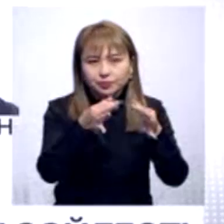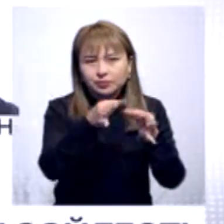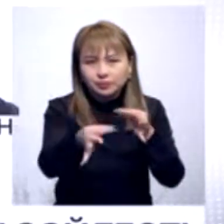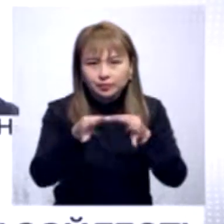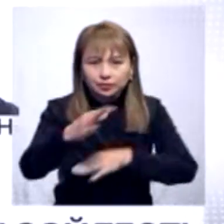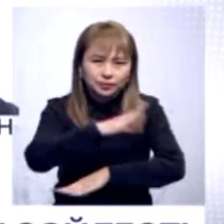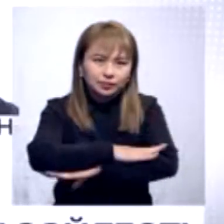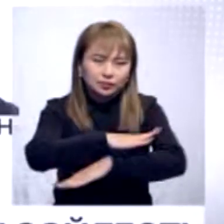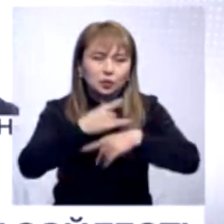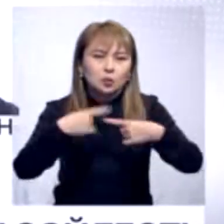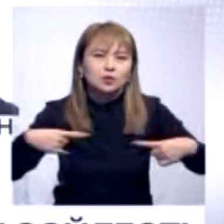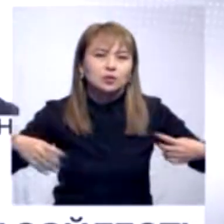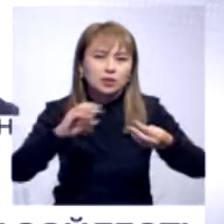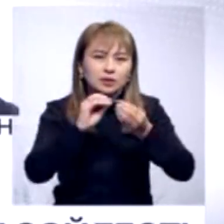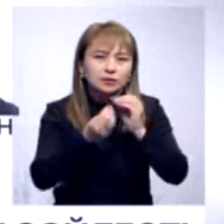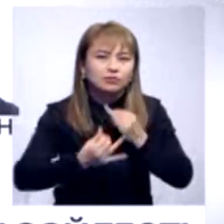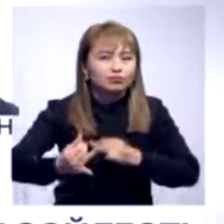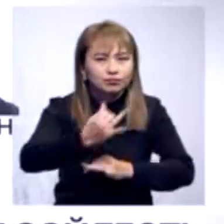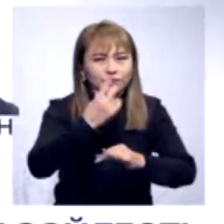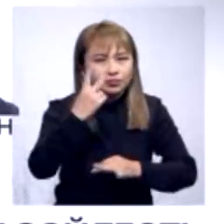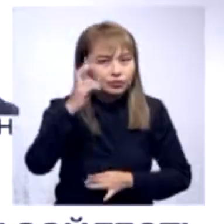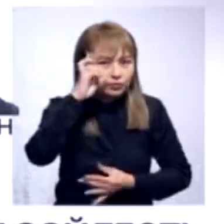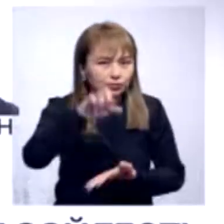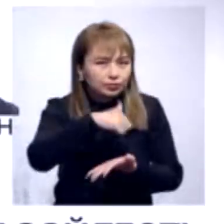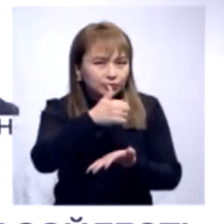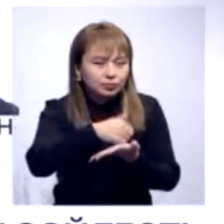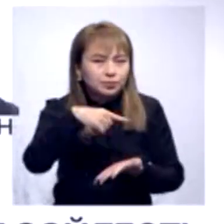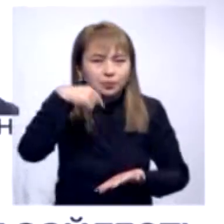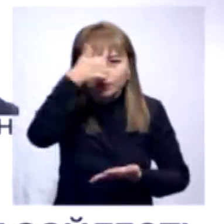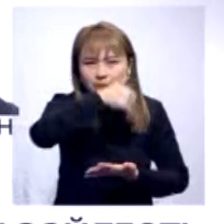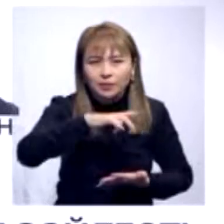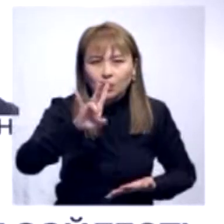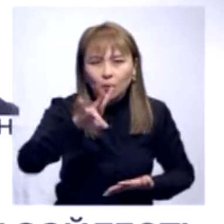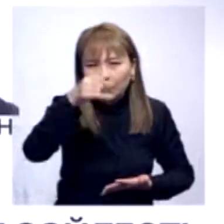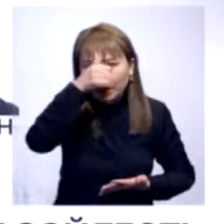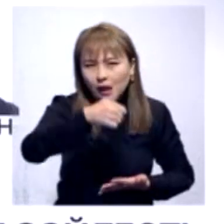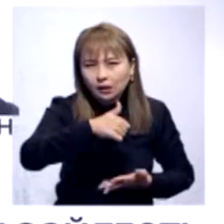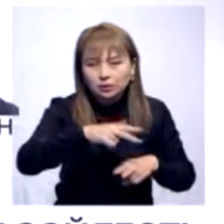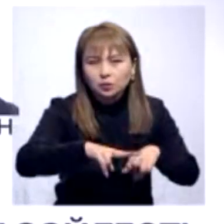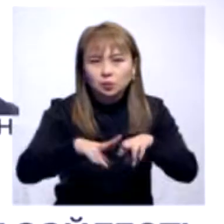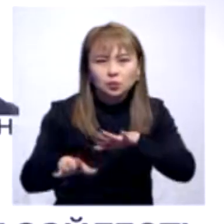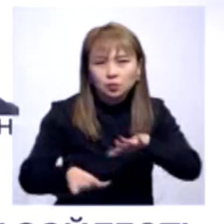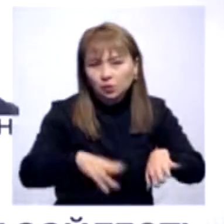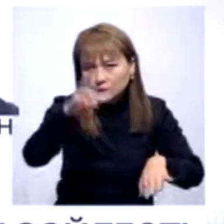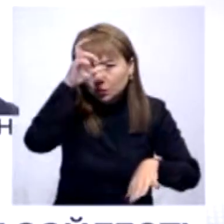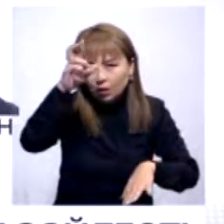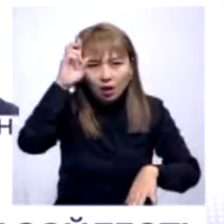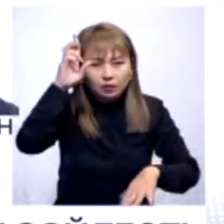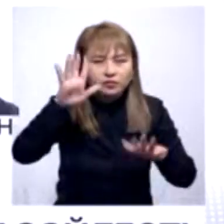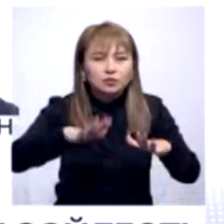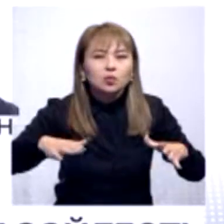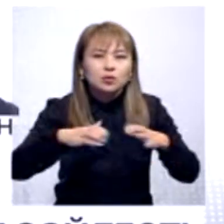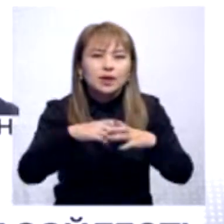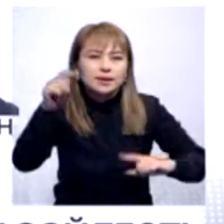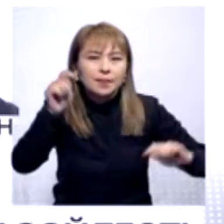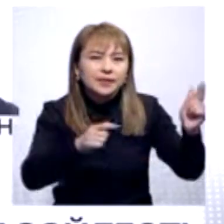халықаралық және өңірлік күн тәртібіндегі өзекті мәселелер қаралды. Екі елдің басшылары биыл қараша айында Астанада өтетін Түркі мемлекеттері